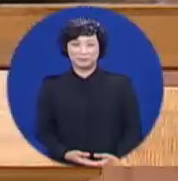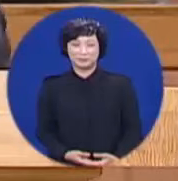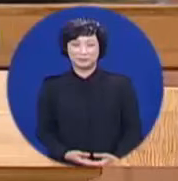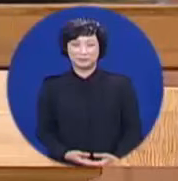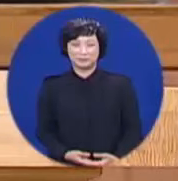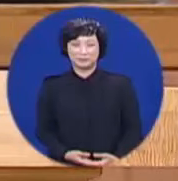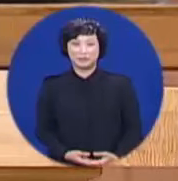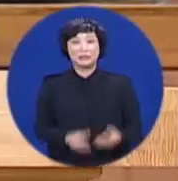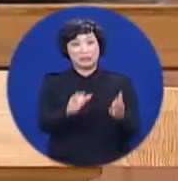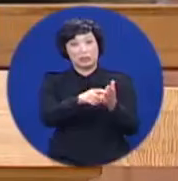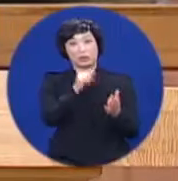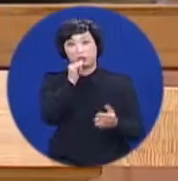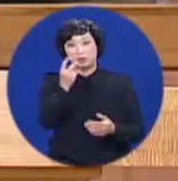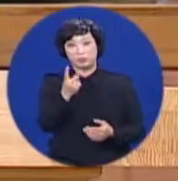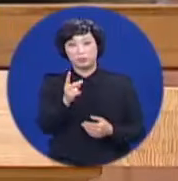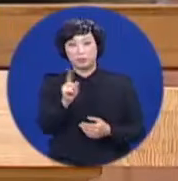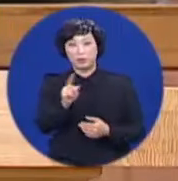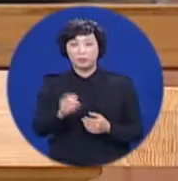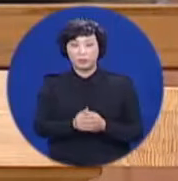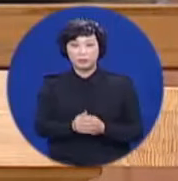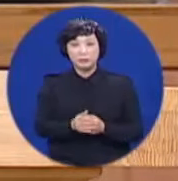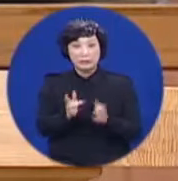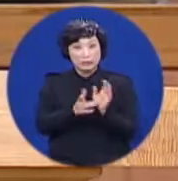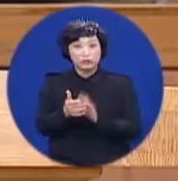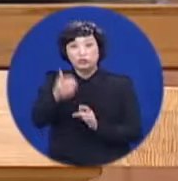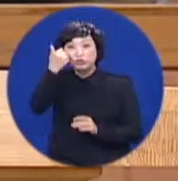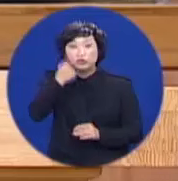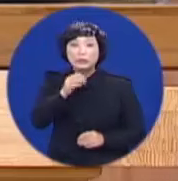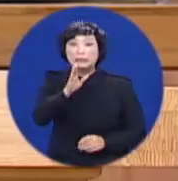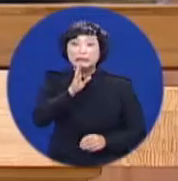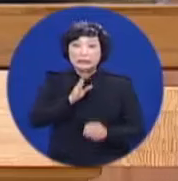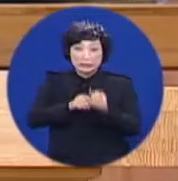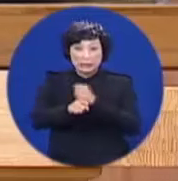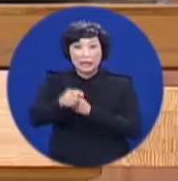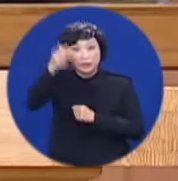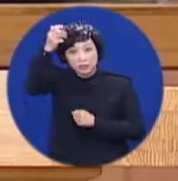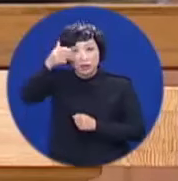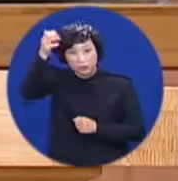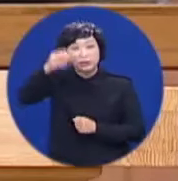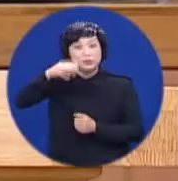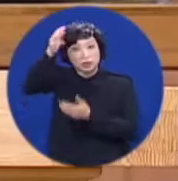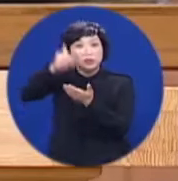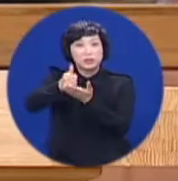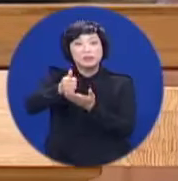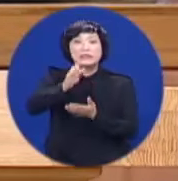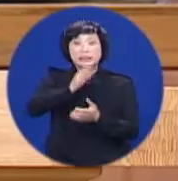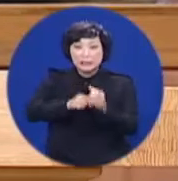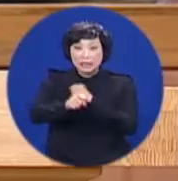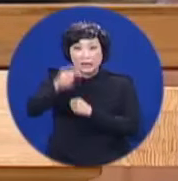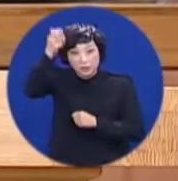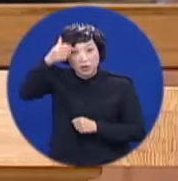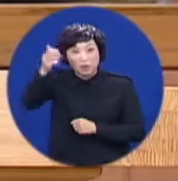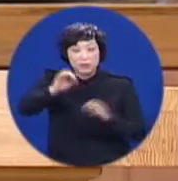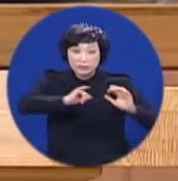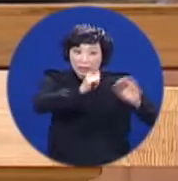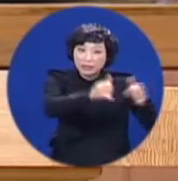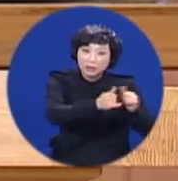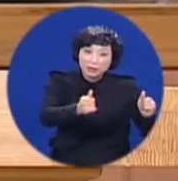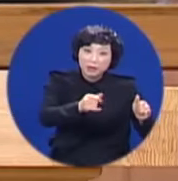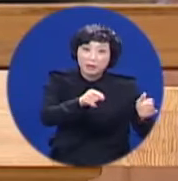17절에 말하겠나요? 저는 진리의 영이다. 세상은 능히 저를 받지